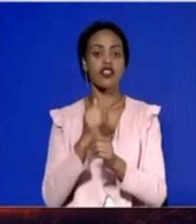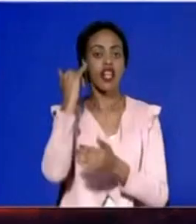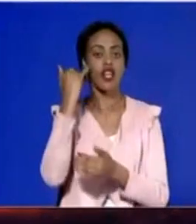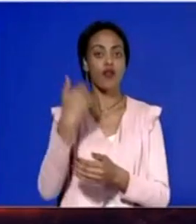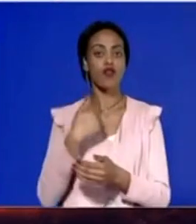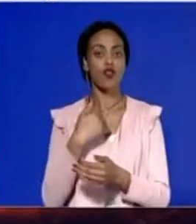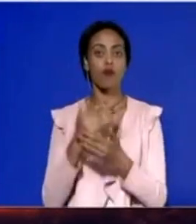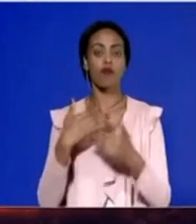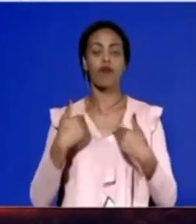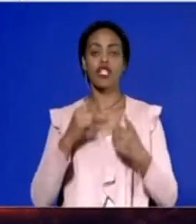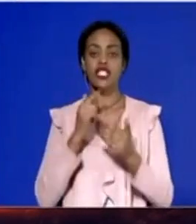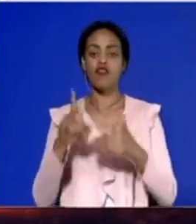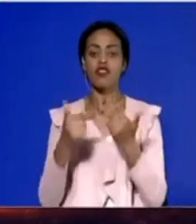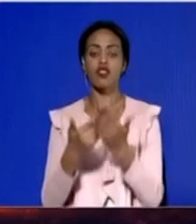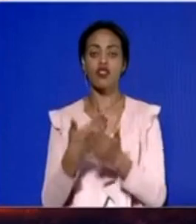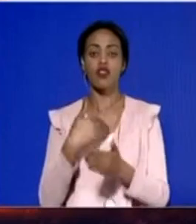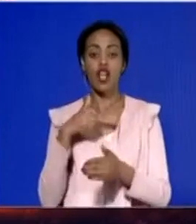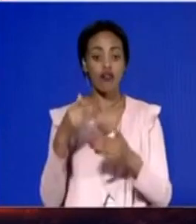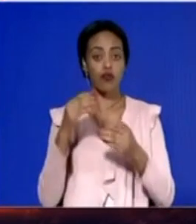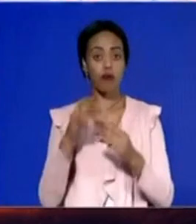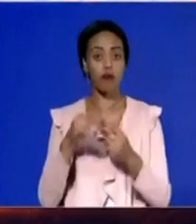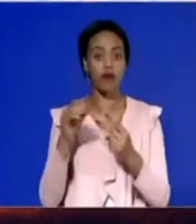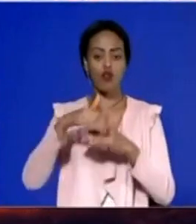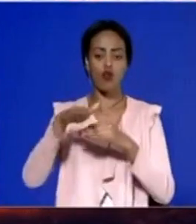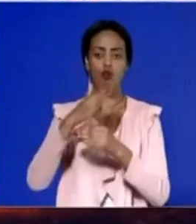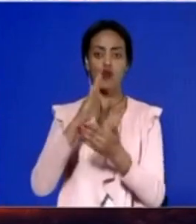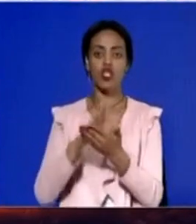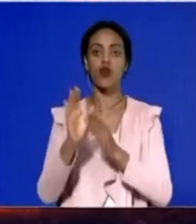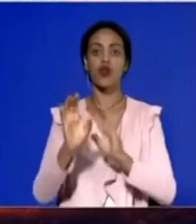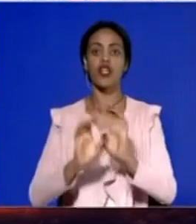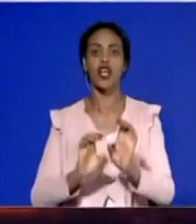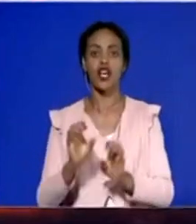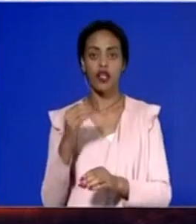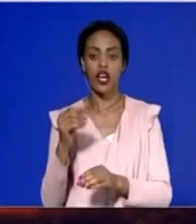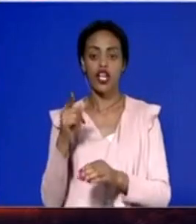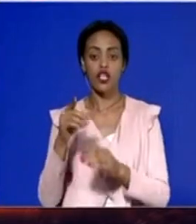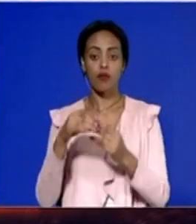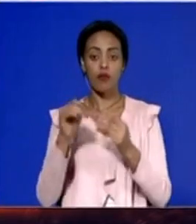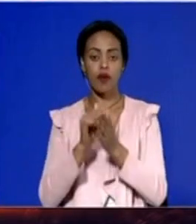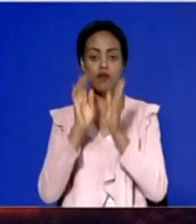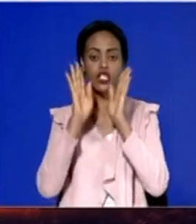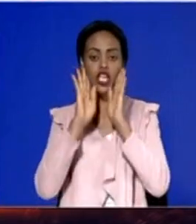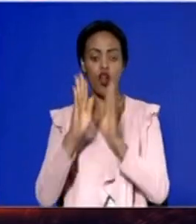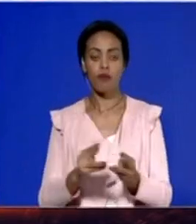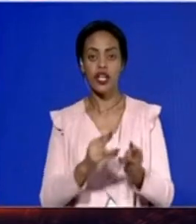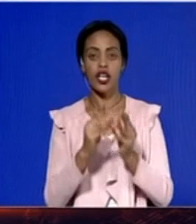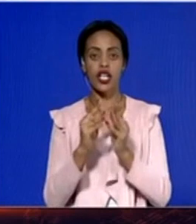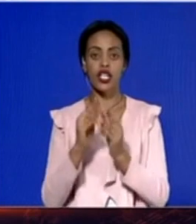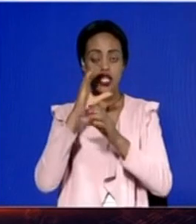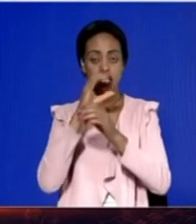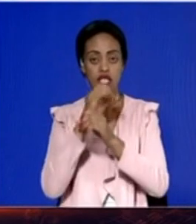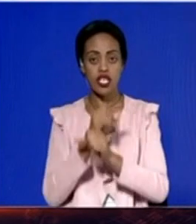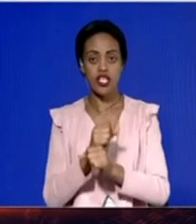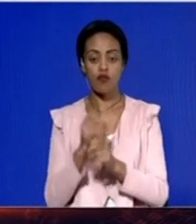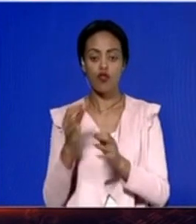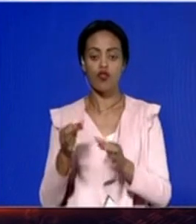ስለዘሎ ሰፊሕ መንእሰይ ስለ ዘሎ ኣብቲ መረፃ ልዑል ተሳታፍነት ንክገብርና እቲ መረፃ ድማ ብሰላማዊ መንገዲ ንክዛዘም